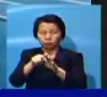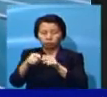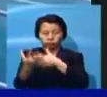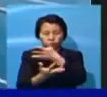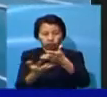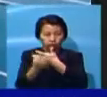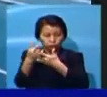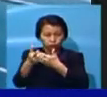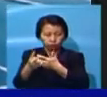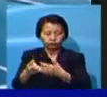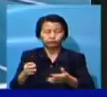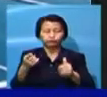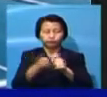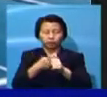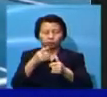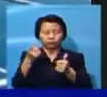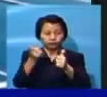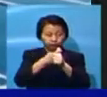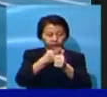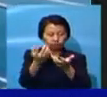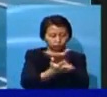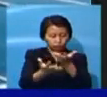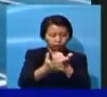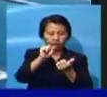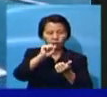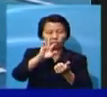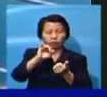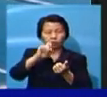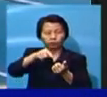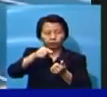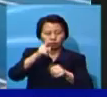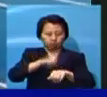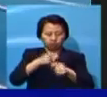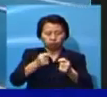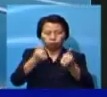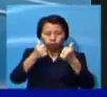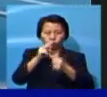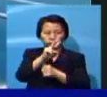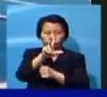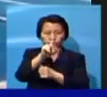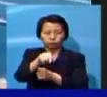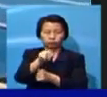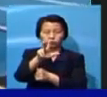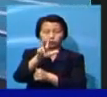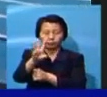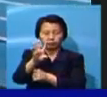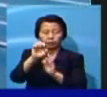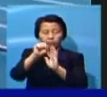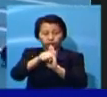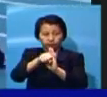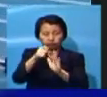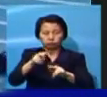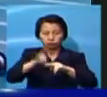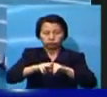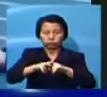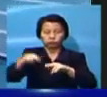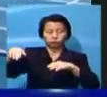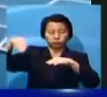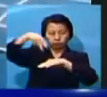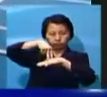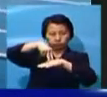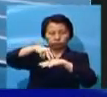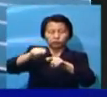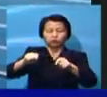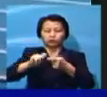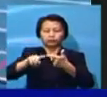kedua terdahulu dalam saringan pertama Mohamad Afiq mencatat masa terpantas 23.34 saat untuk menduduki podium di tempat